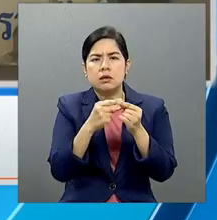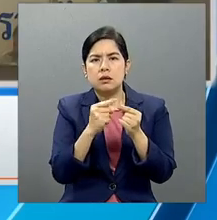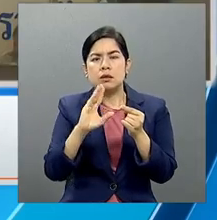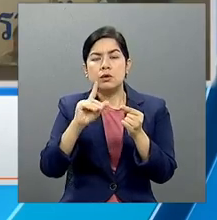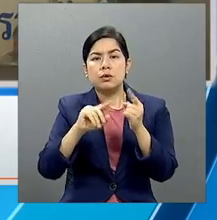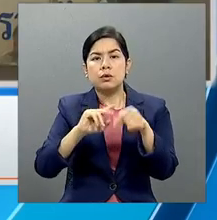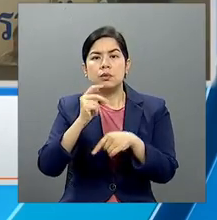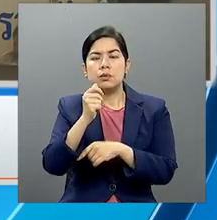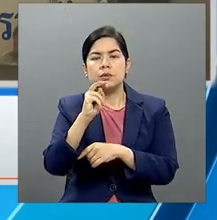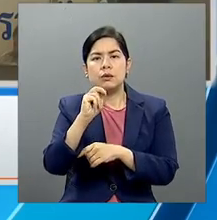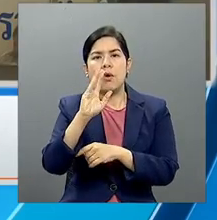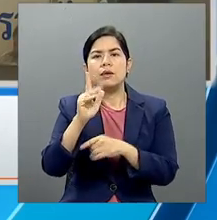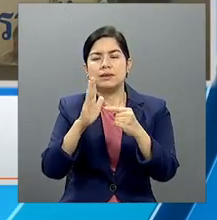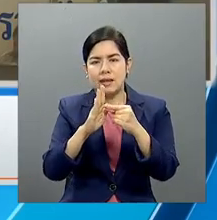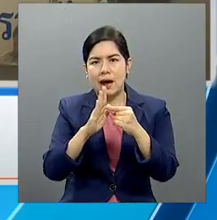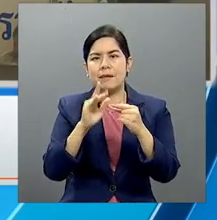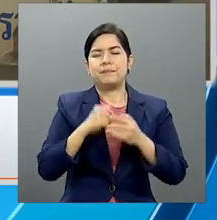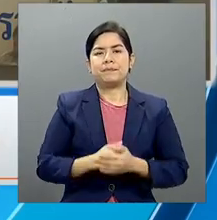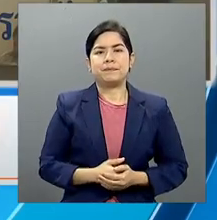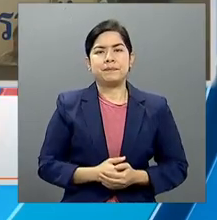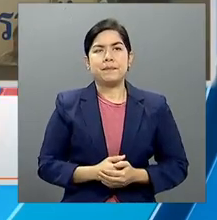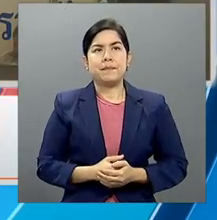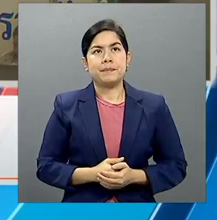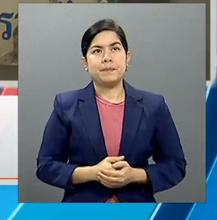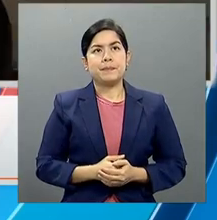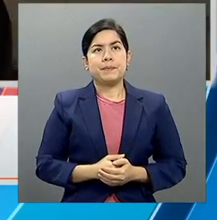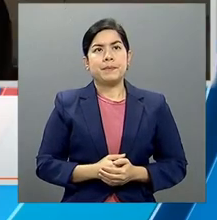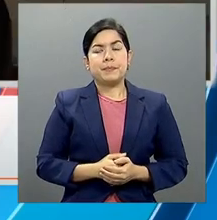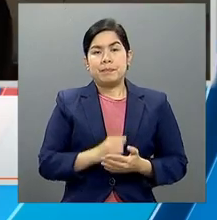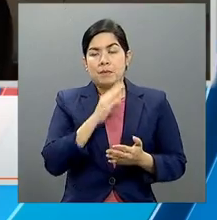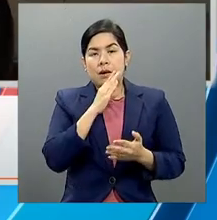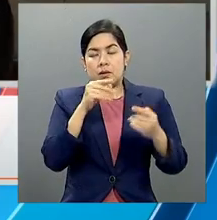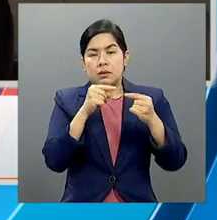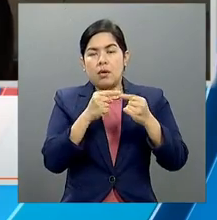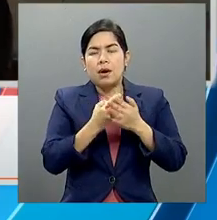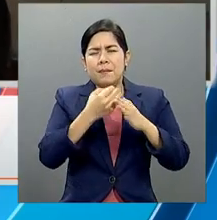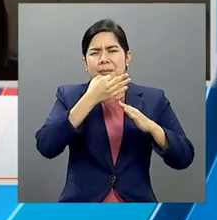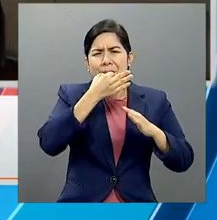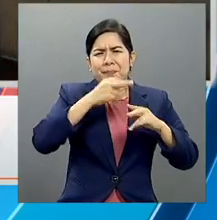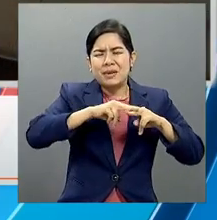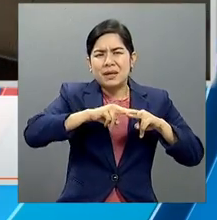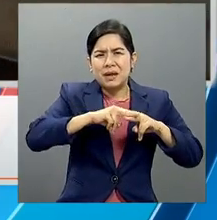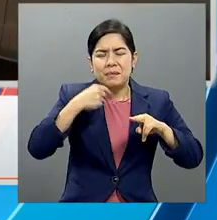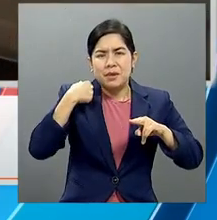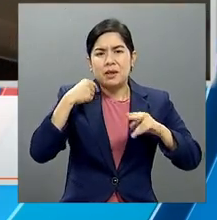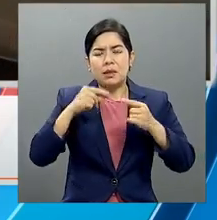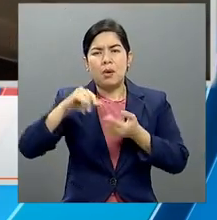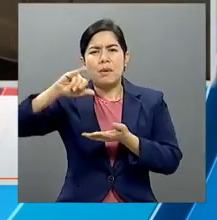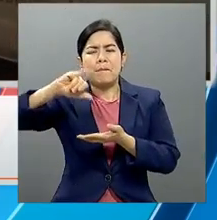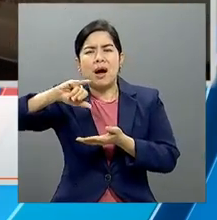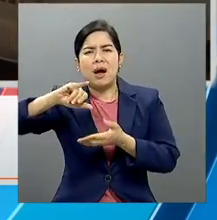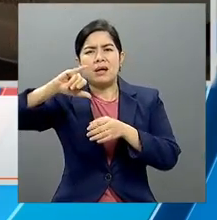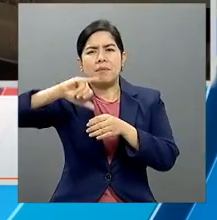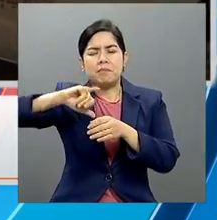น1ช้อนชา ะ นะครับแต่ว่านอกเหนือจากเกลือแกงเนี่ยมันจะมีส่วนประกอบอย่างอื่นอย่างเช่นน้ำปลานะครับผงชูร